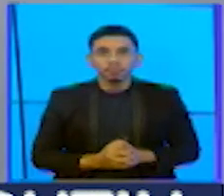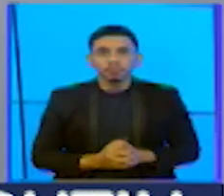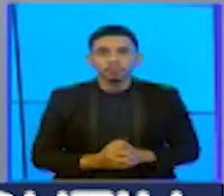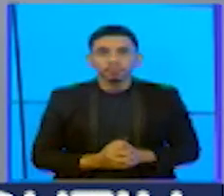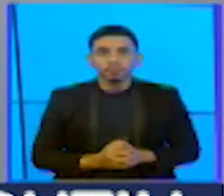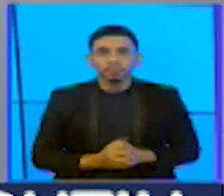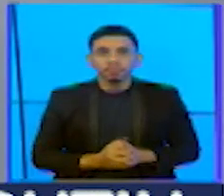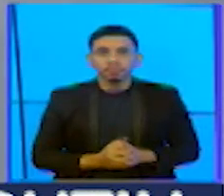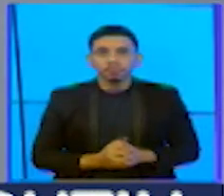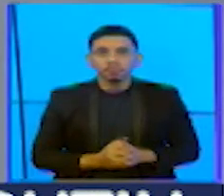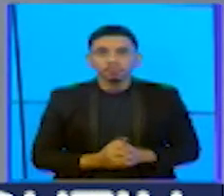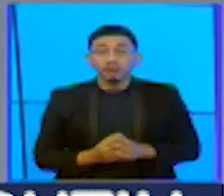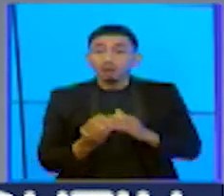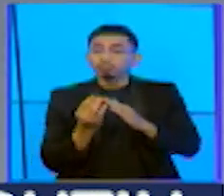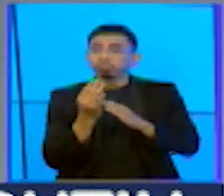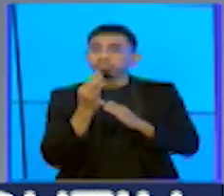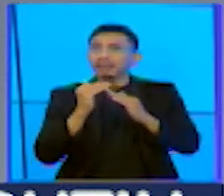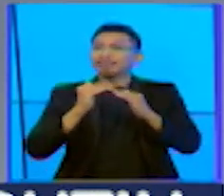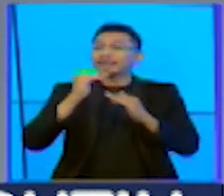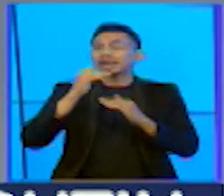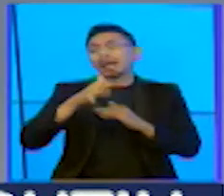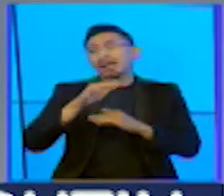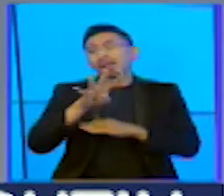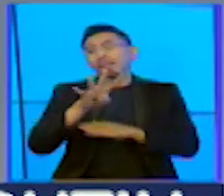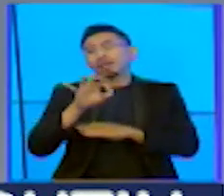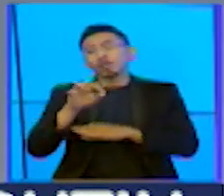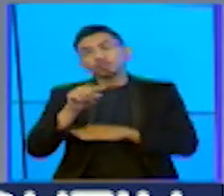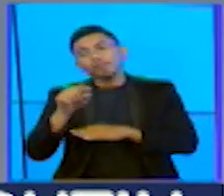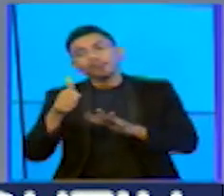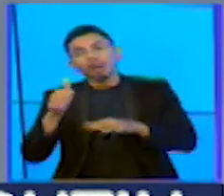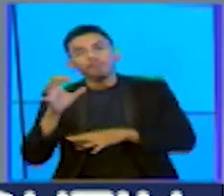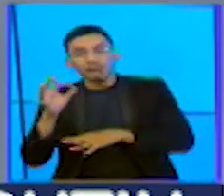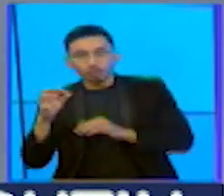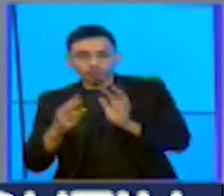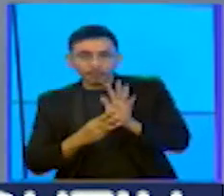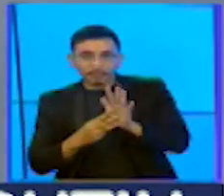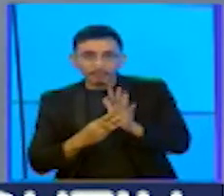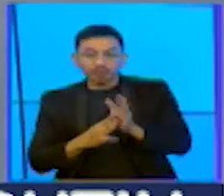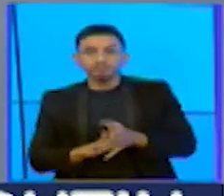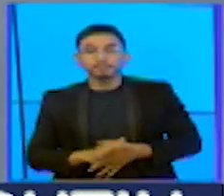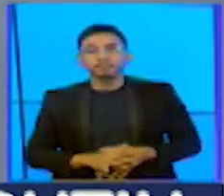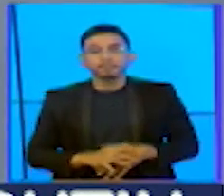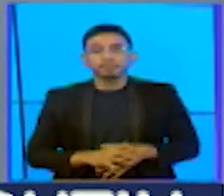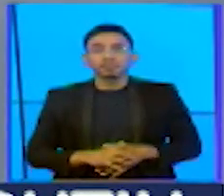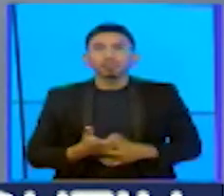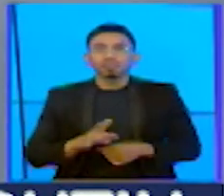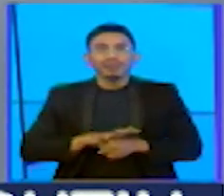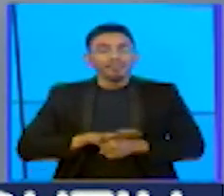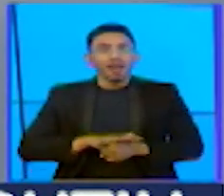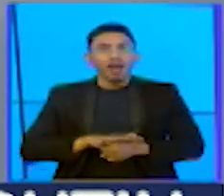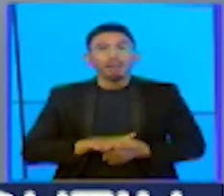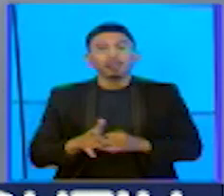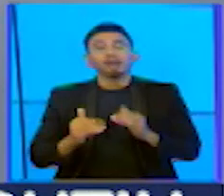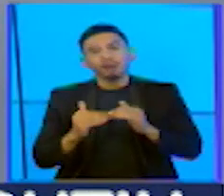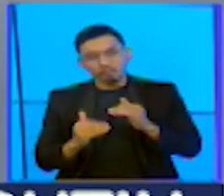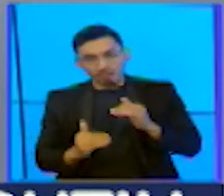Ketinggian asap putih diperkirakan sekitar 400 hingga 600 meter dan bertekanan rendah. 3 hari terakhir, Gunung